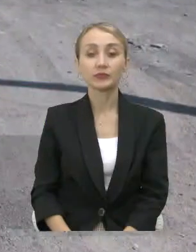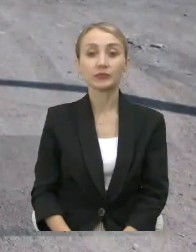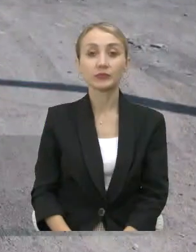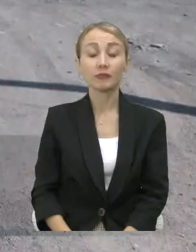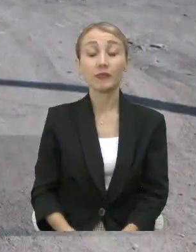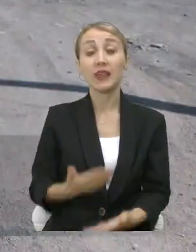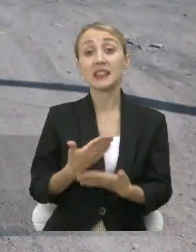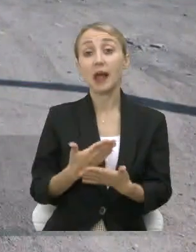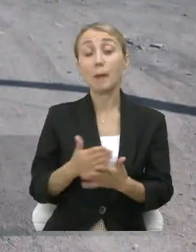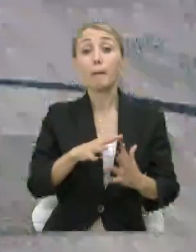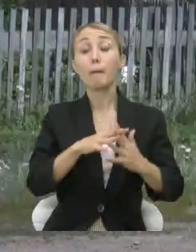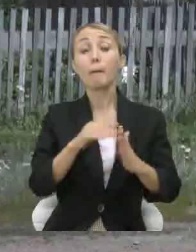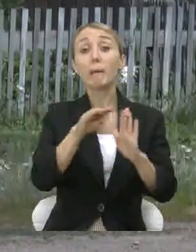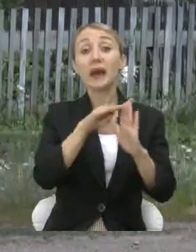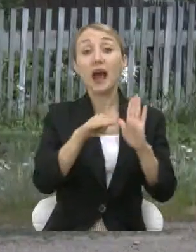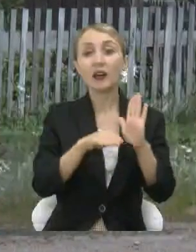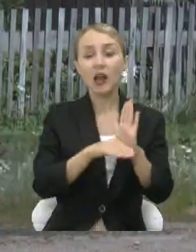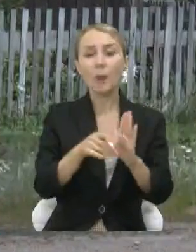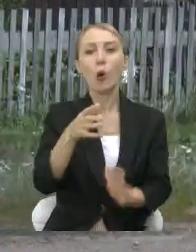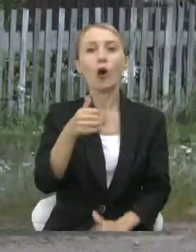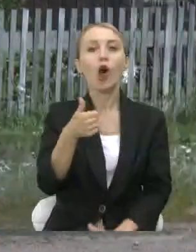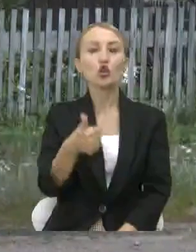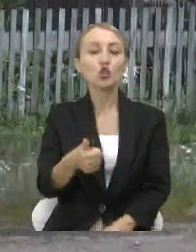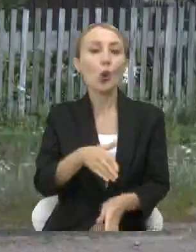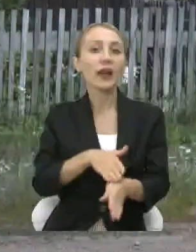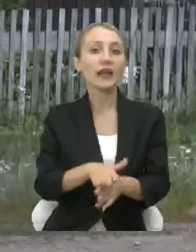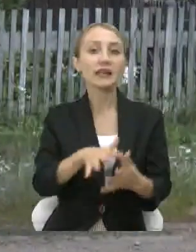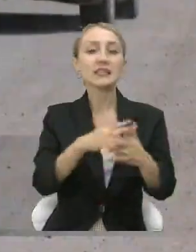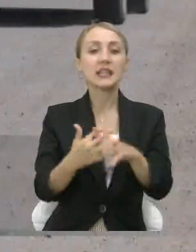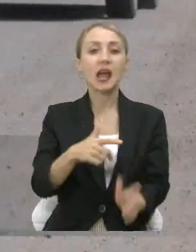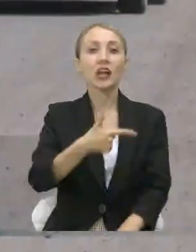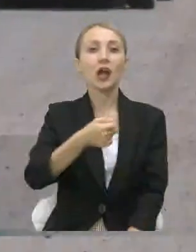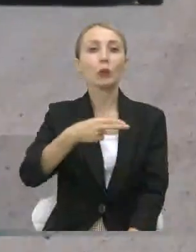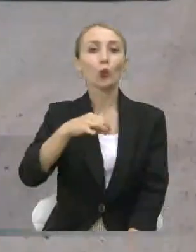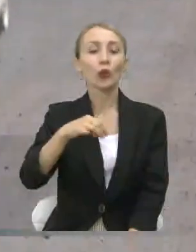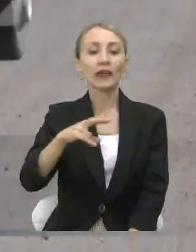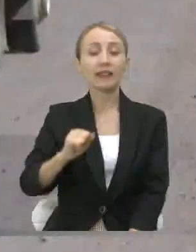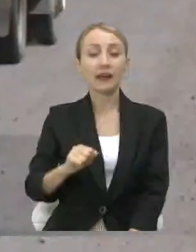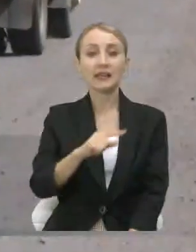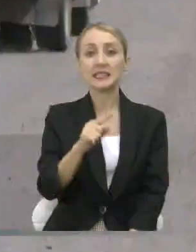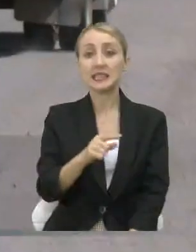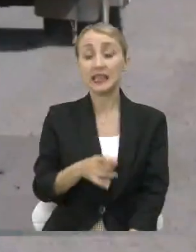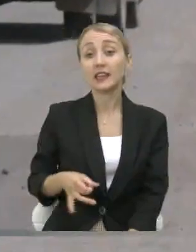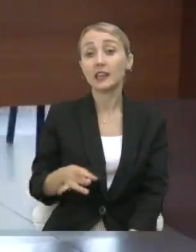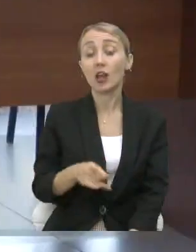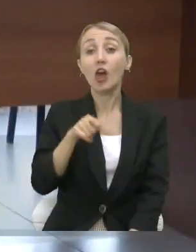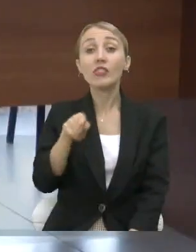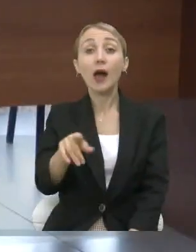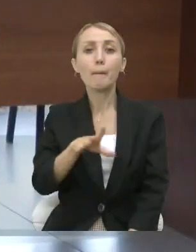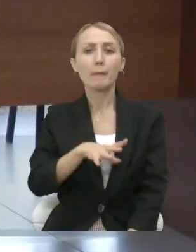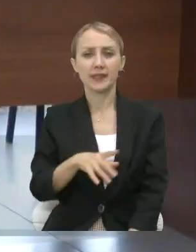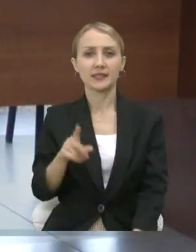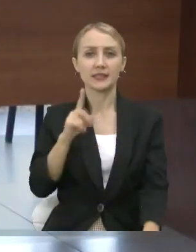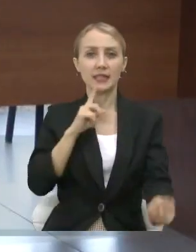К примеру, программа «Зиялы Каум» успешно реализуется в селе Малика Габдуллина Зериндинского района. Здесь в очередной раз состоялось